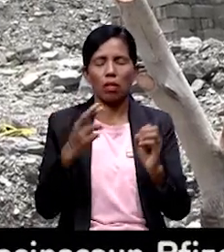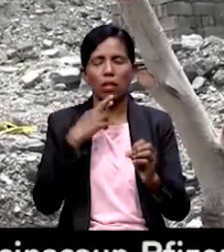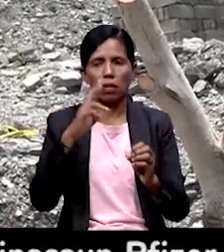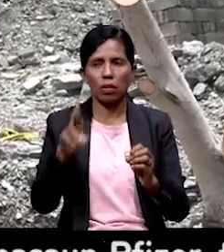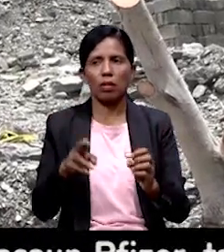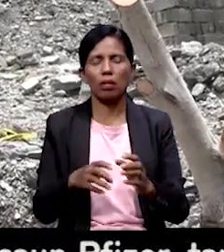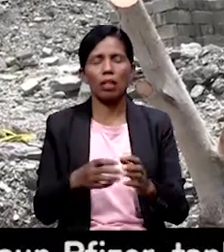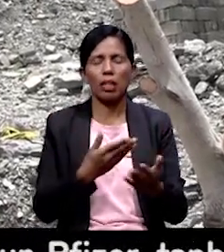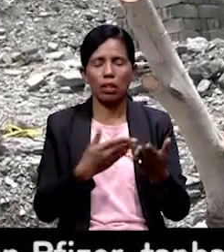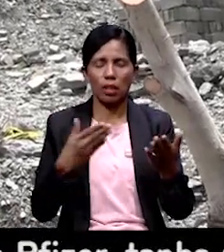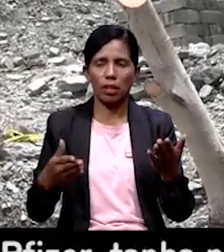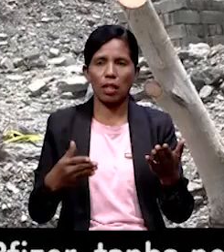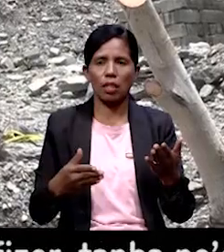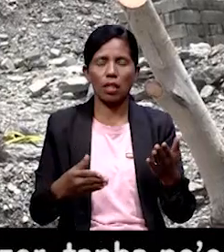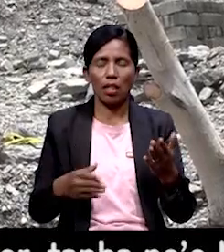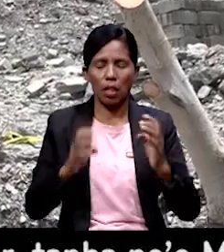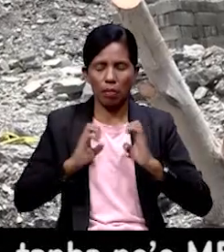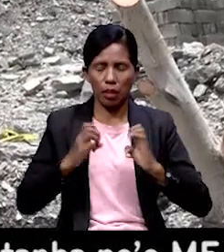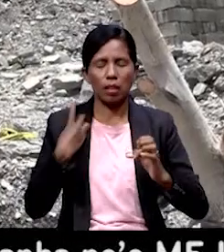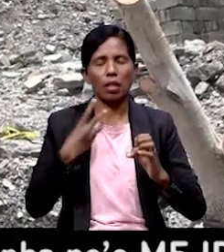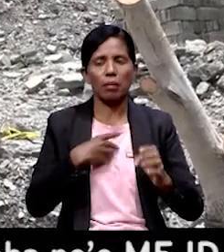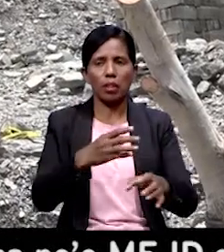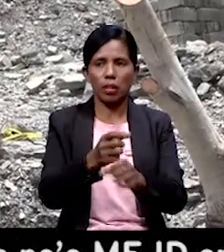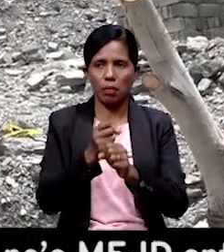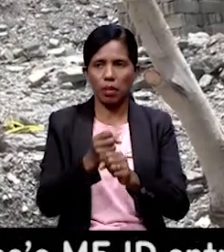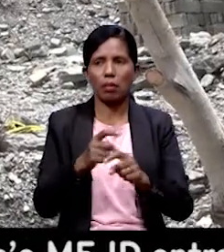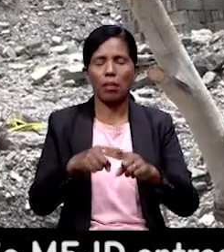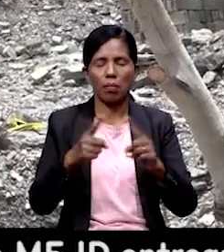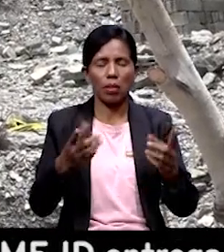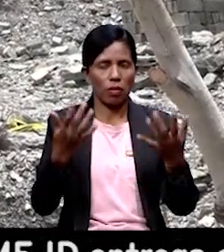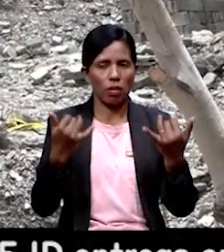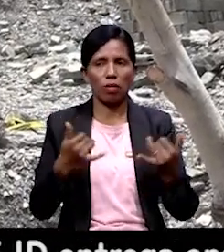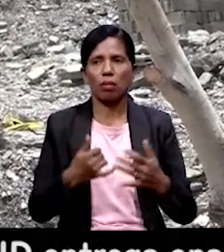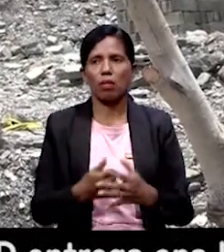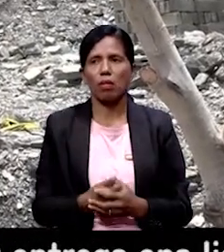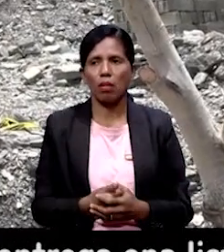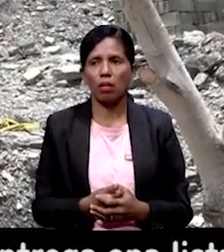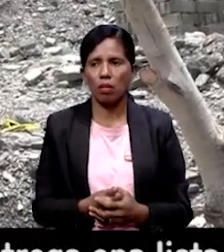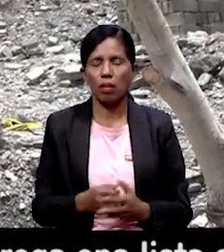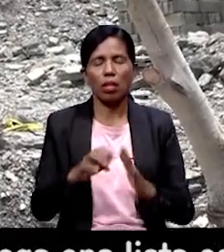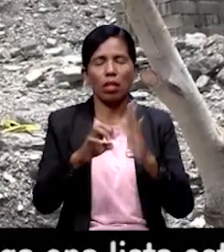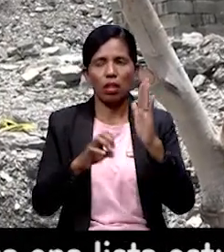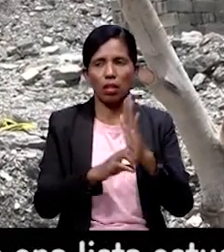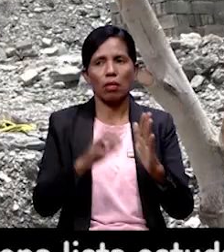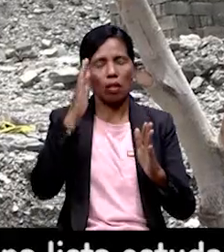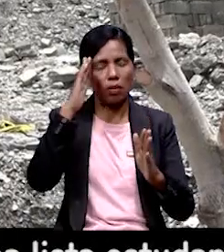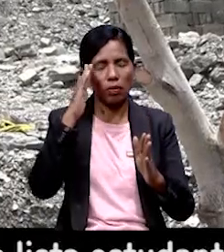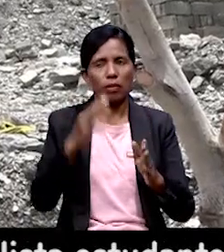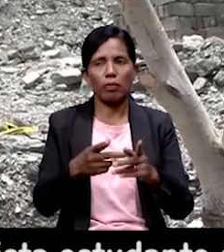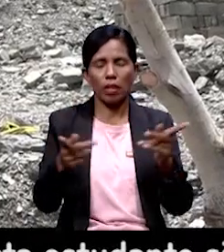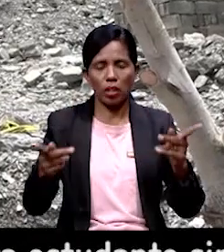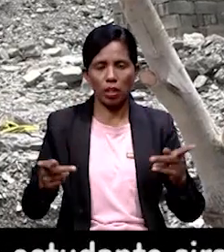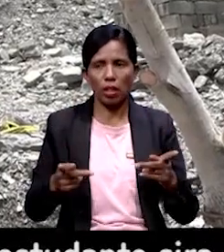mudah ni hansa be sana wancar ni piti wancar nami mudah ni. Mereka tu awak orang hansa atau istadu atau rekunes tuh mai per rekunes kuana